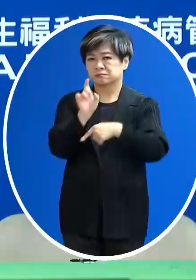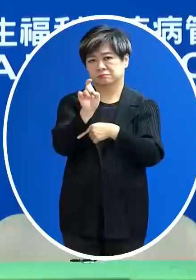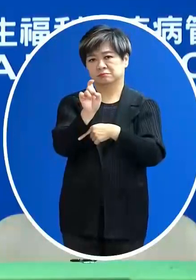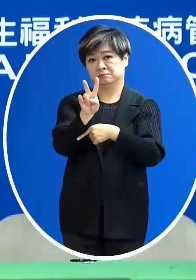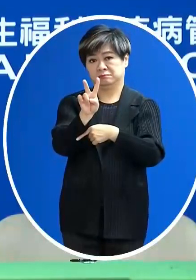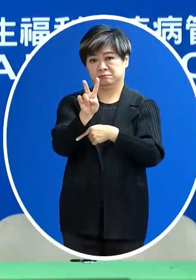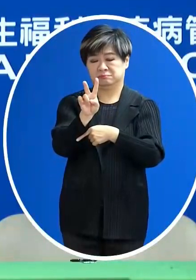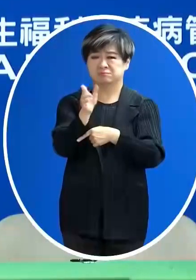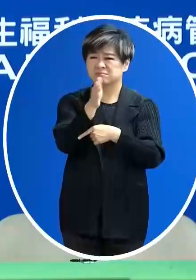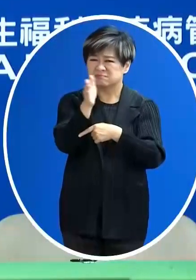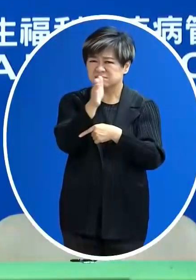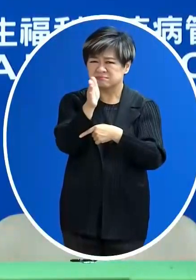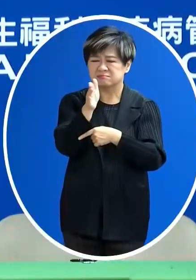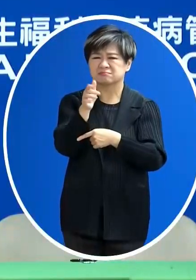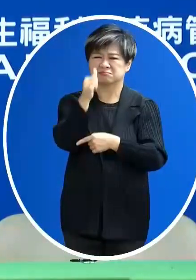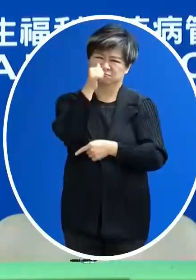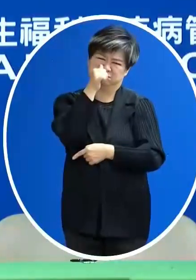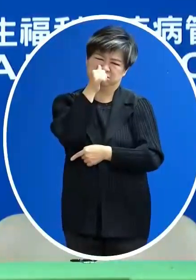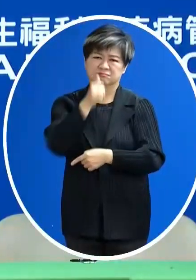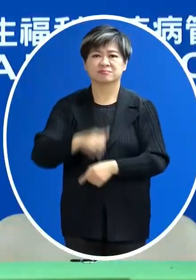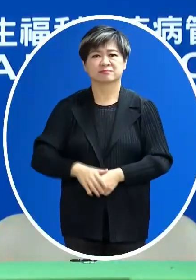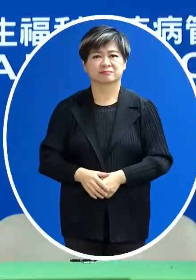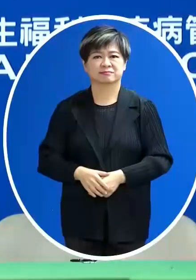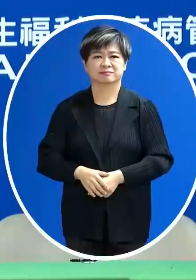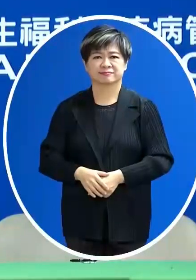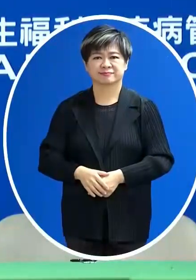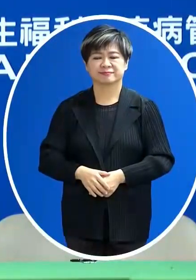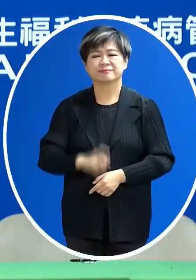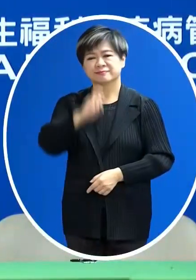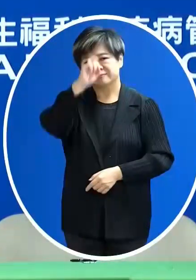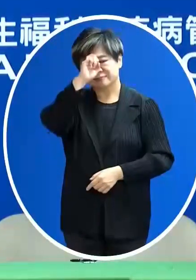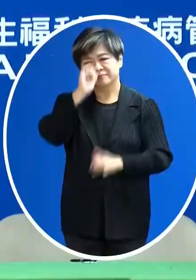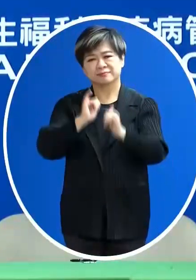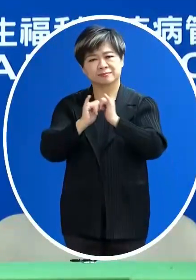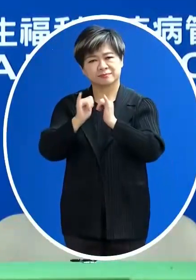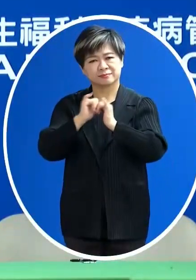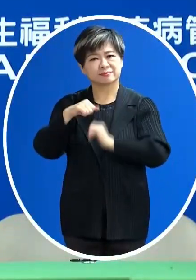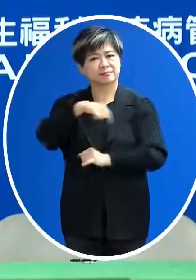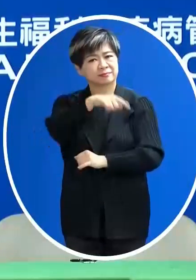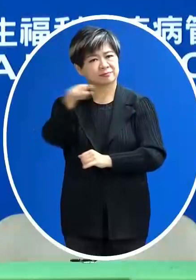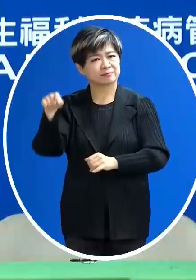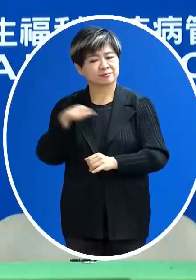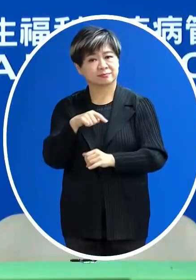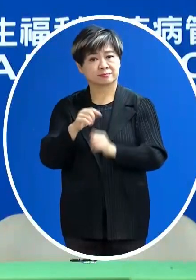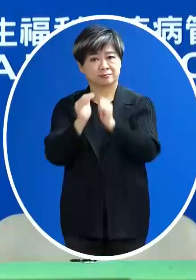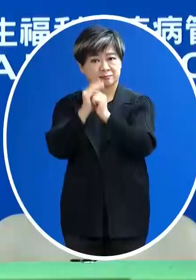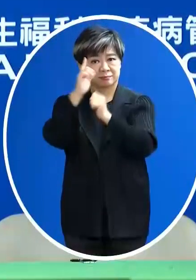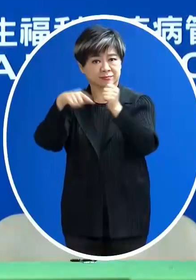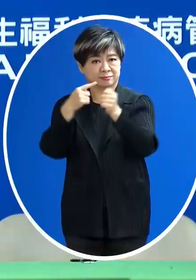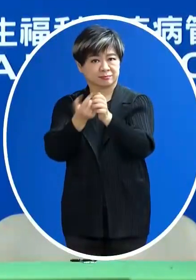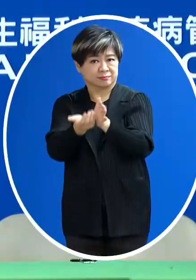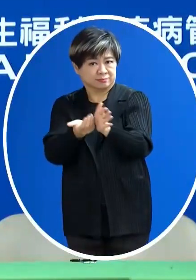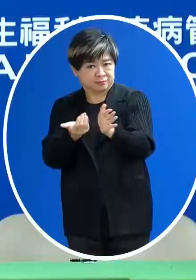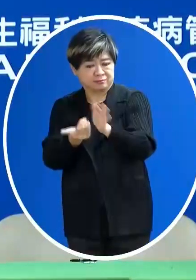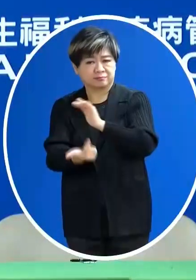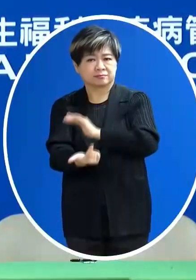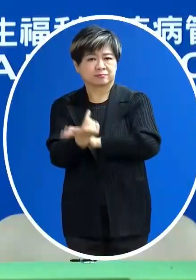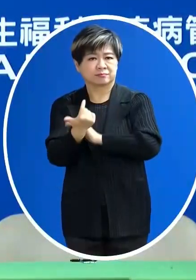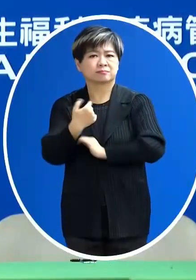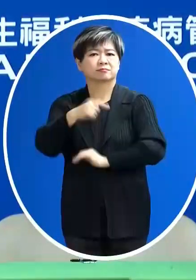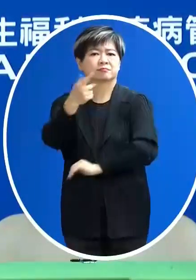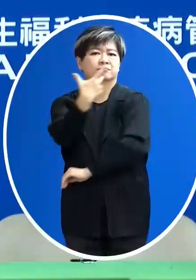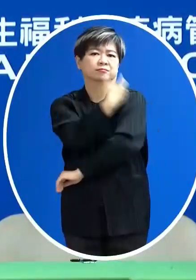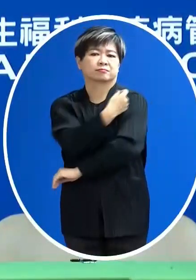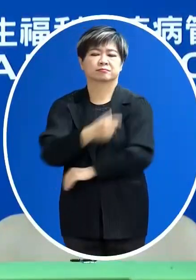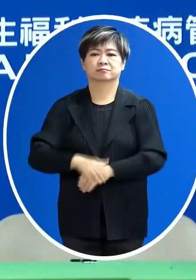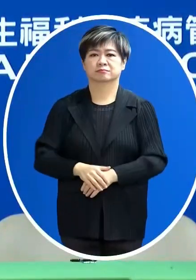12%左右，我想还相当的低，那希望大家在这个年前尽快的去接种。一方